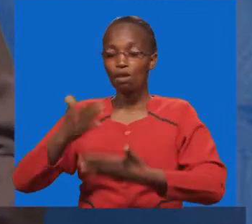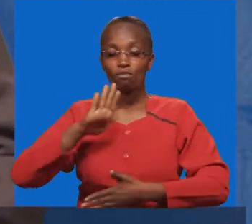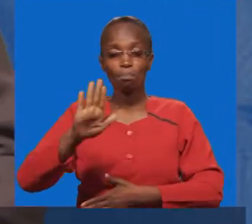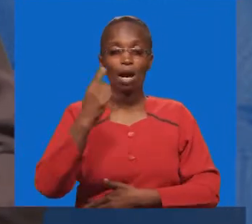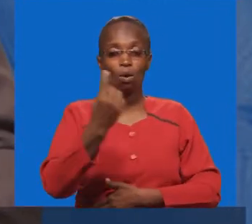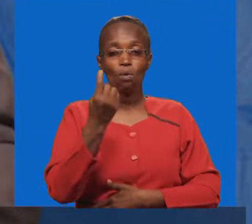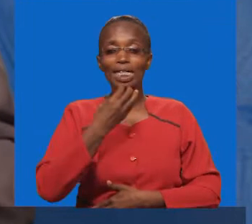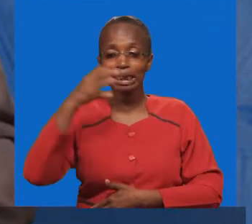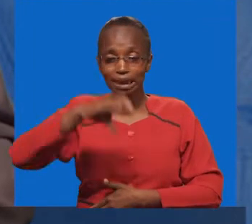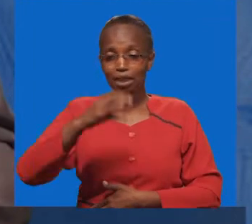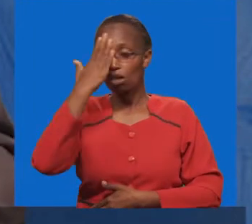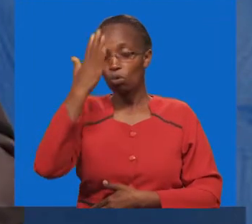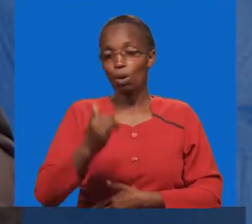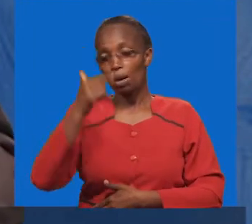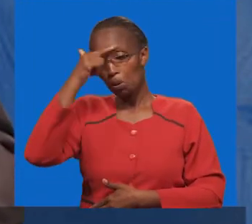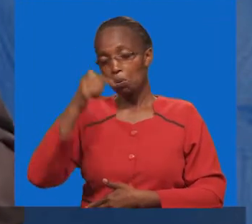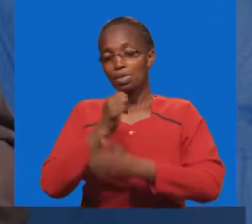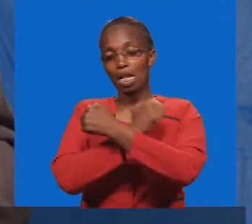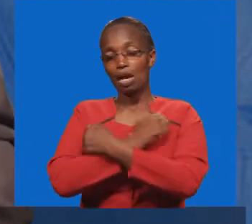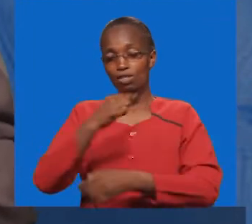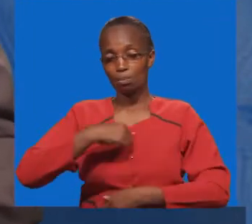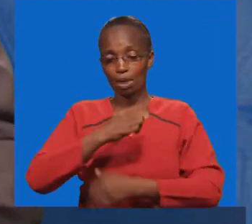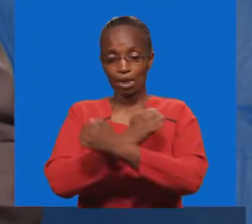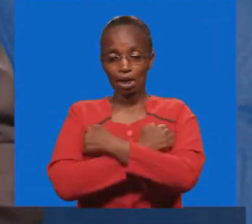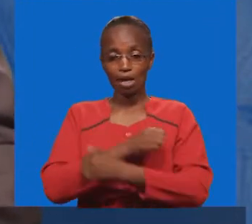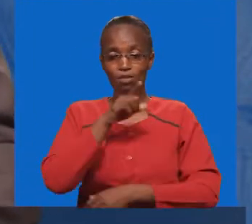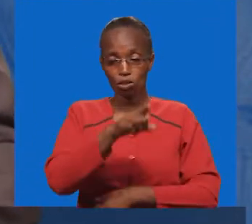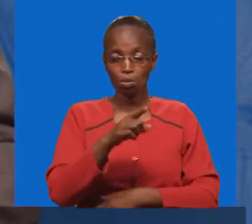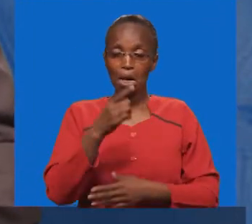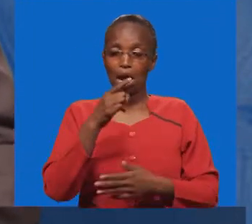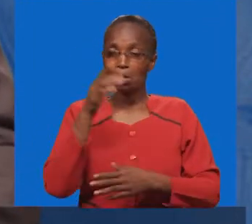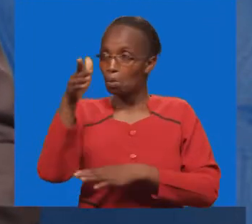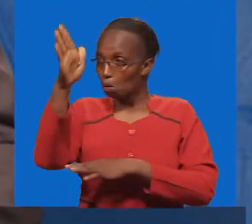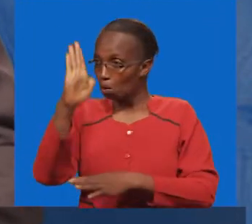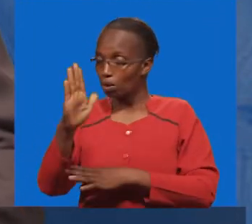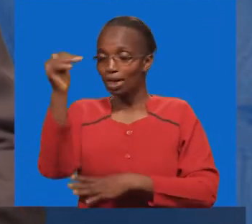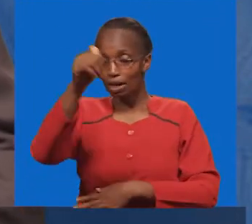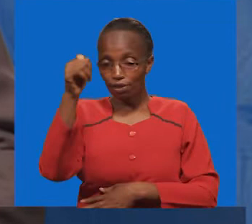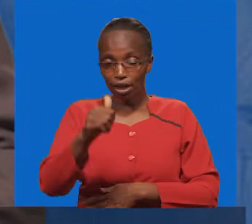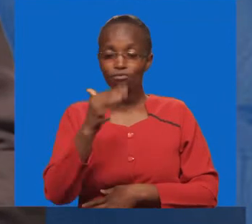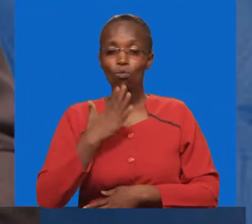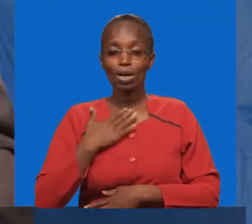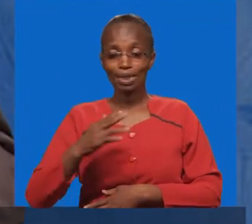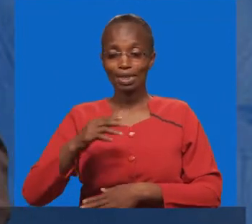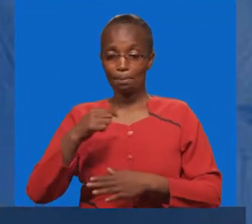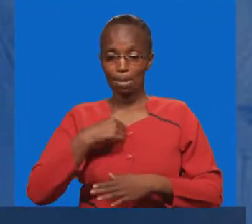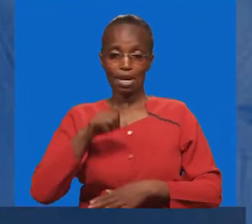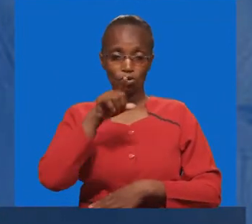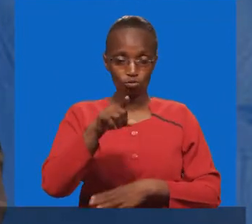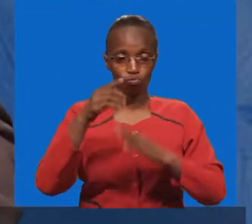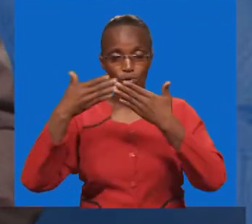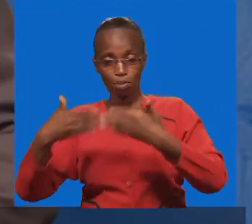na ananipenda, aliweza kumtoa mwanawe wa pekee kwa sababu alikupenda na alinipenda na